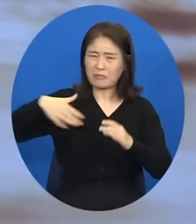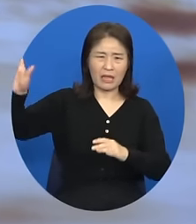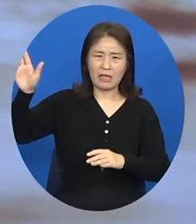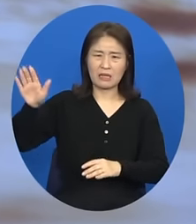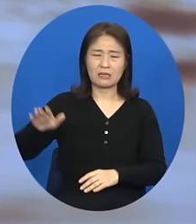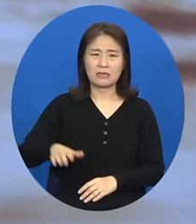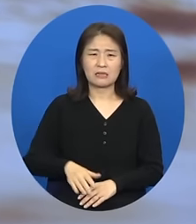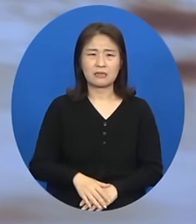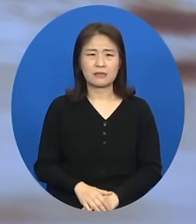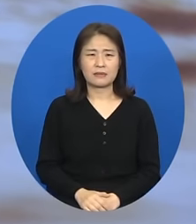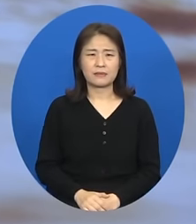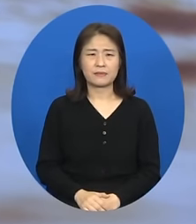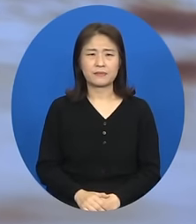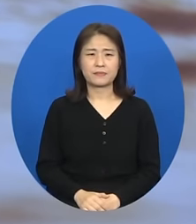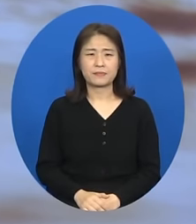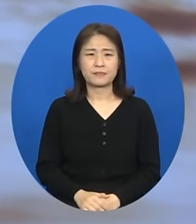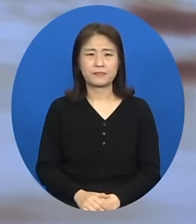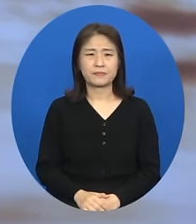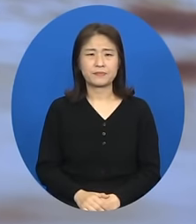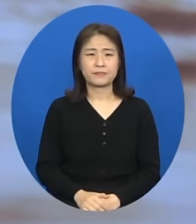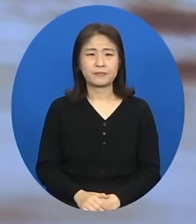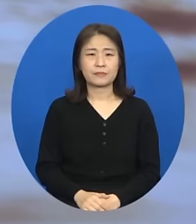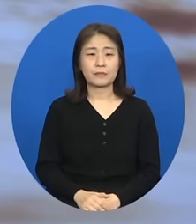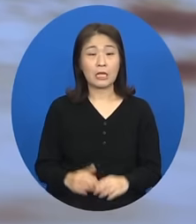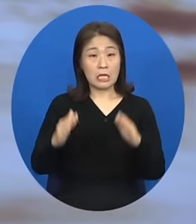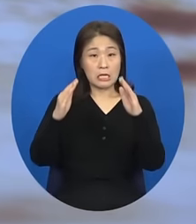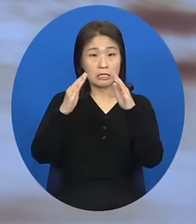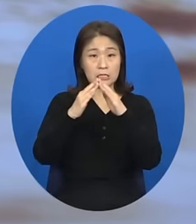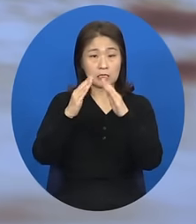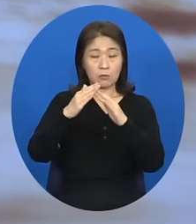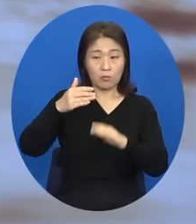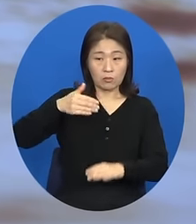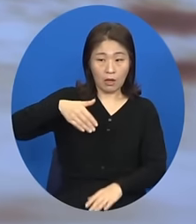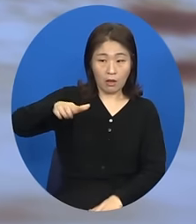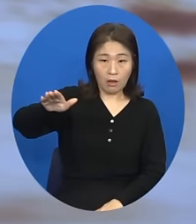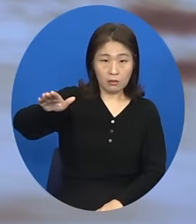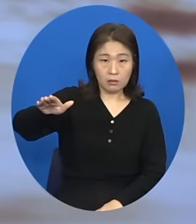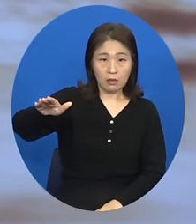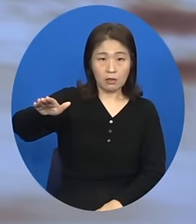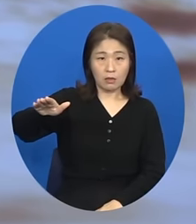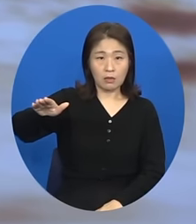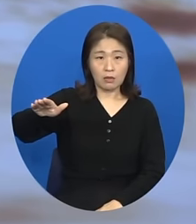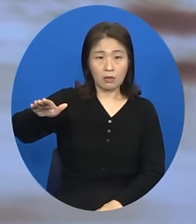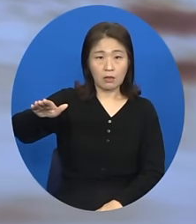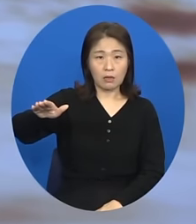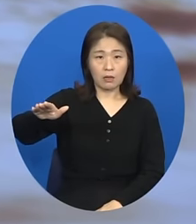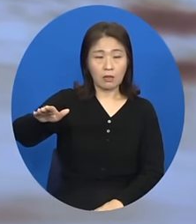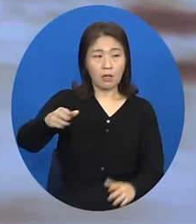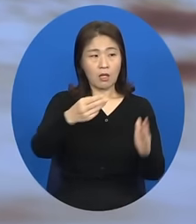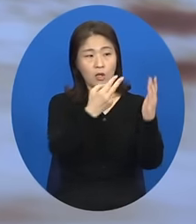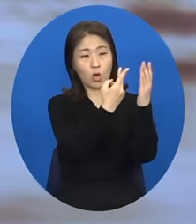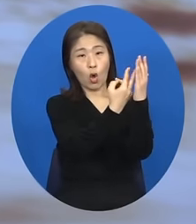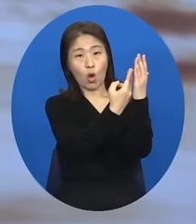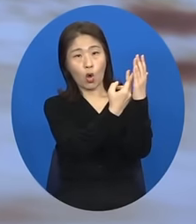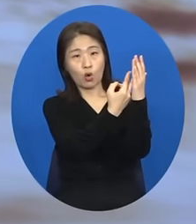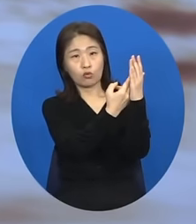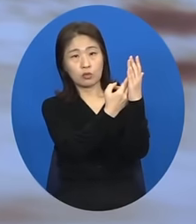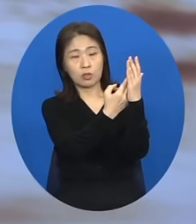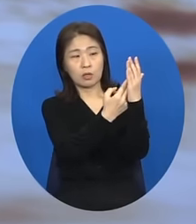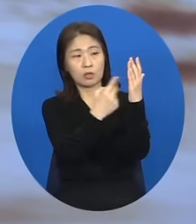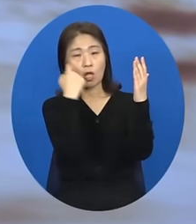나갔습니다. 근데 집을 나가면서 현관에 붙어있는 이 거울을 통해 제 모습을 딱